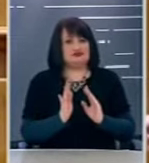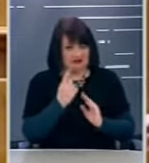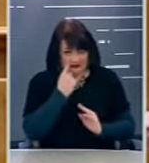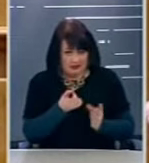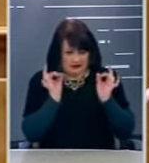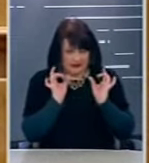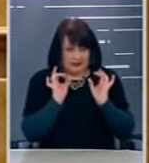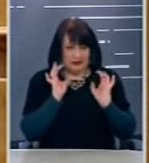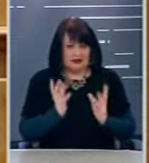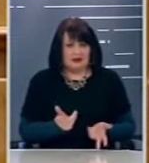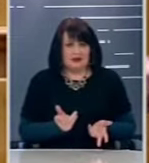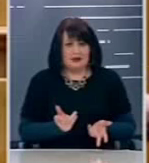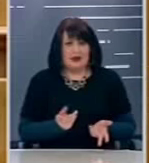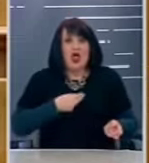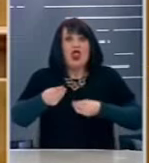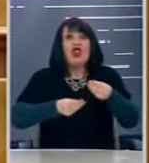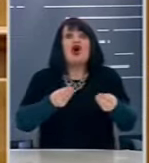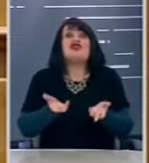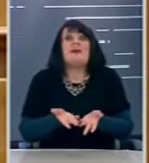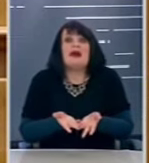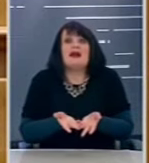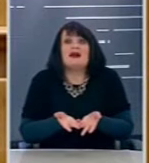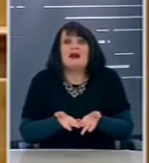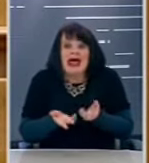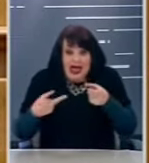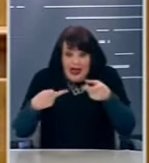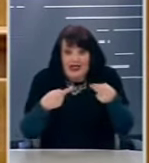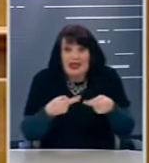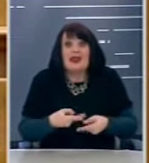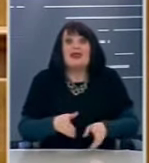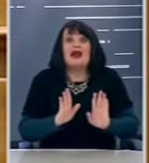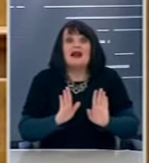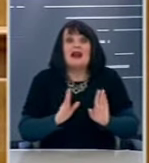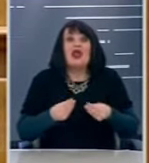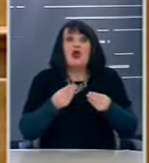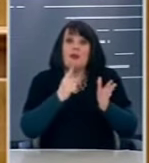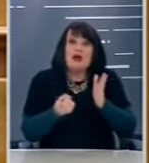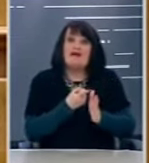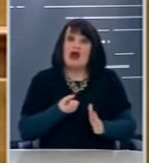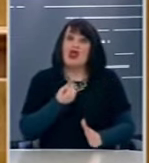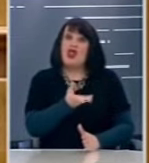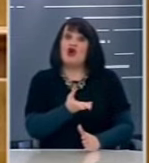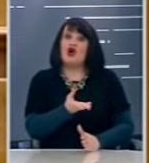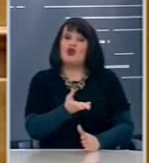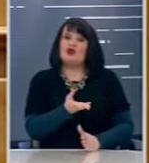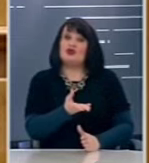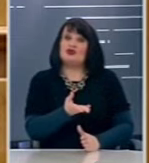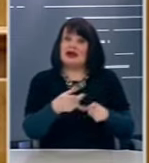ενεργοποιήθηκε ο Κόφτης, αλλά ενεργοποιήθηκε ο Δότης. Δώσαμε. Εφάπαξ, 13η